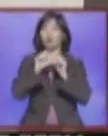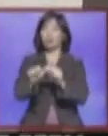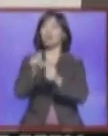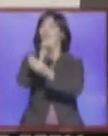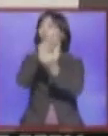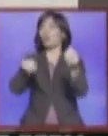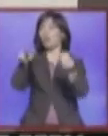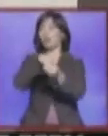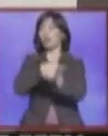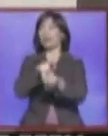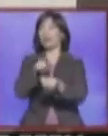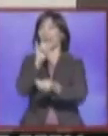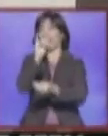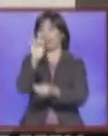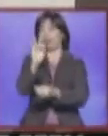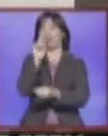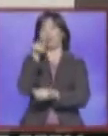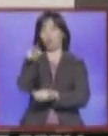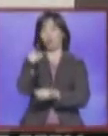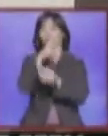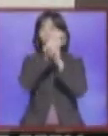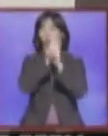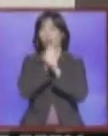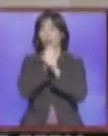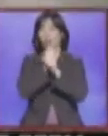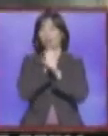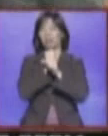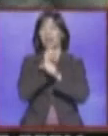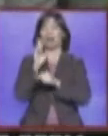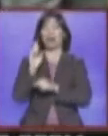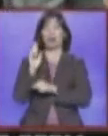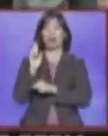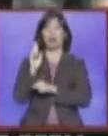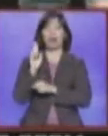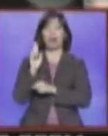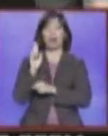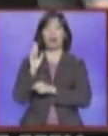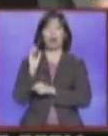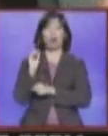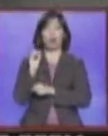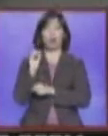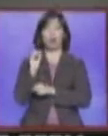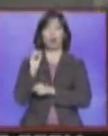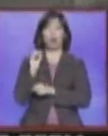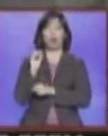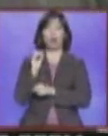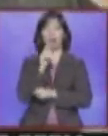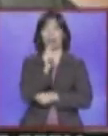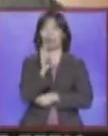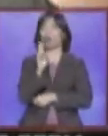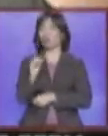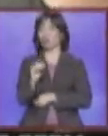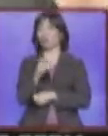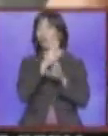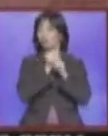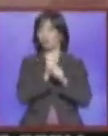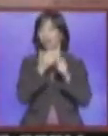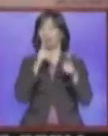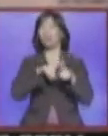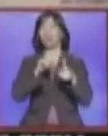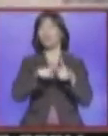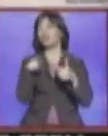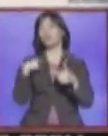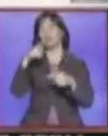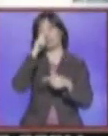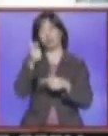namin unless meron po silang nakuhang restraining orders. Payo ng Marina at MTC sa mga gustong magsiman,